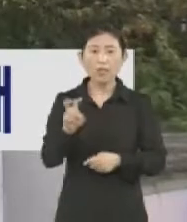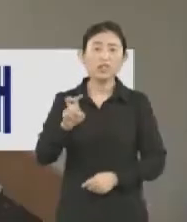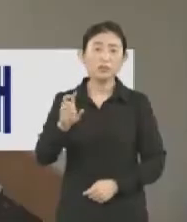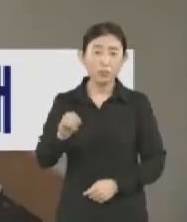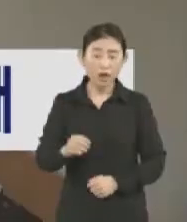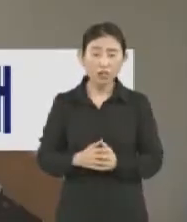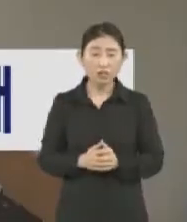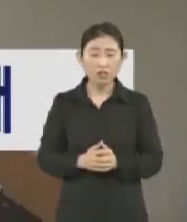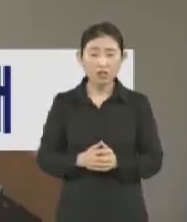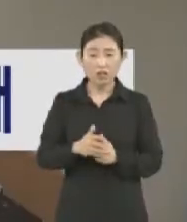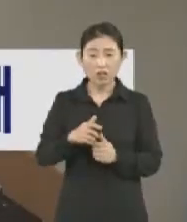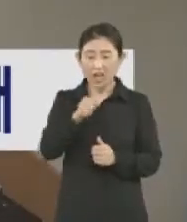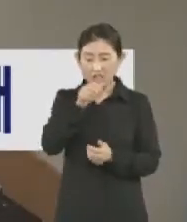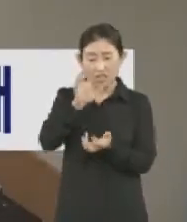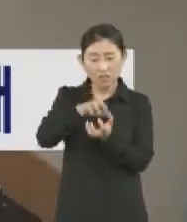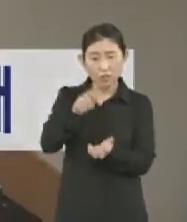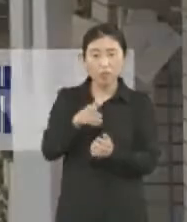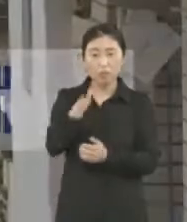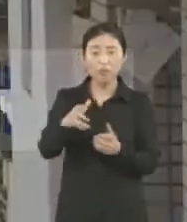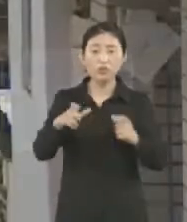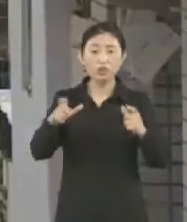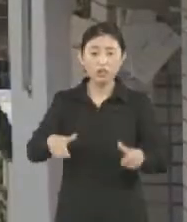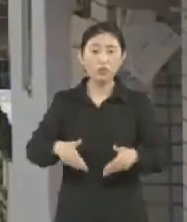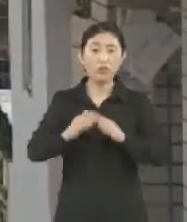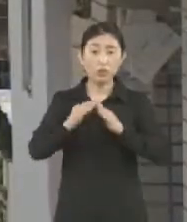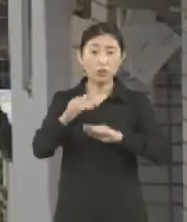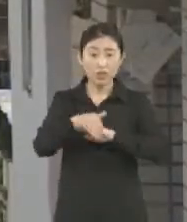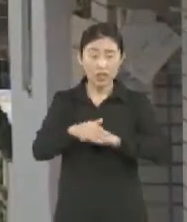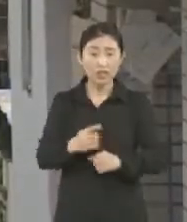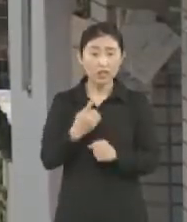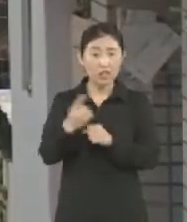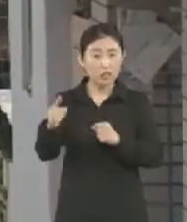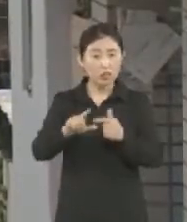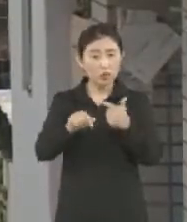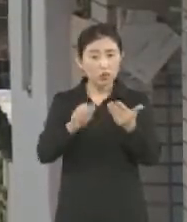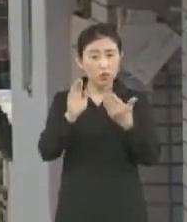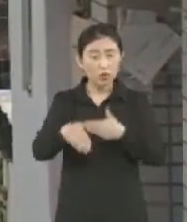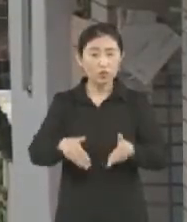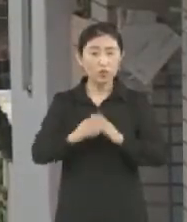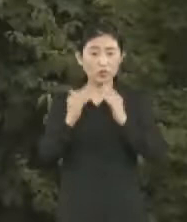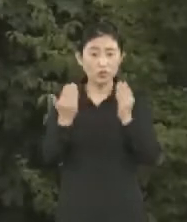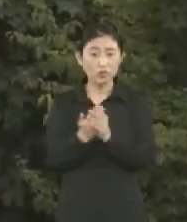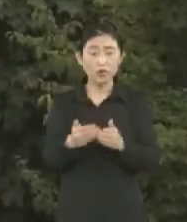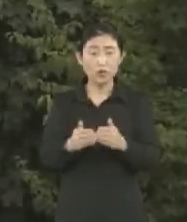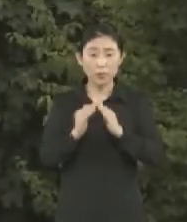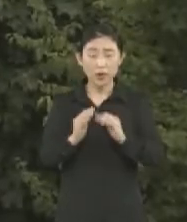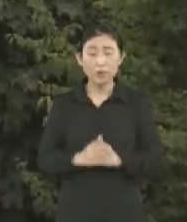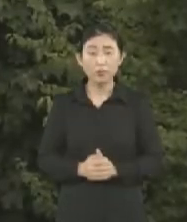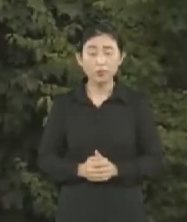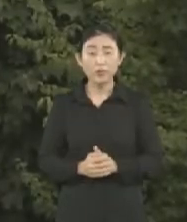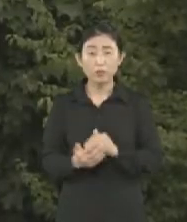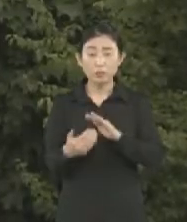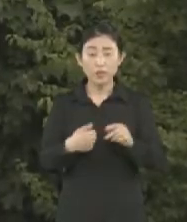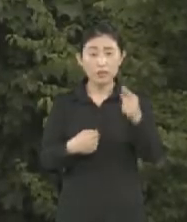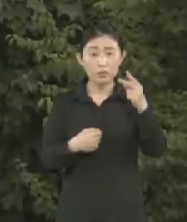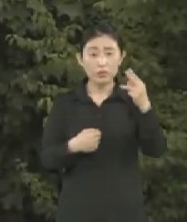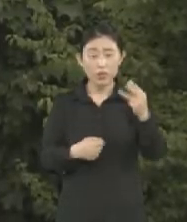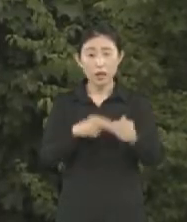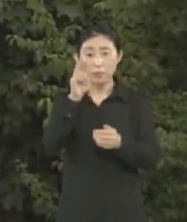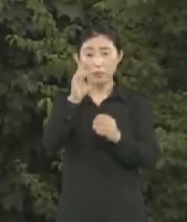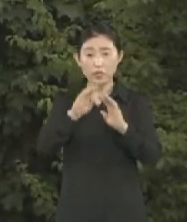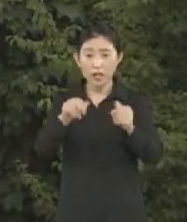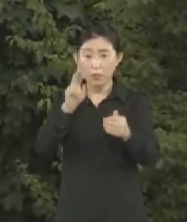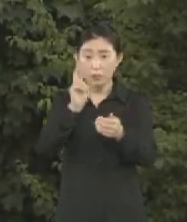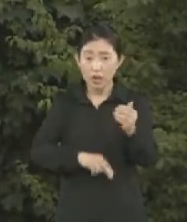미터의 친환경 금형 산업 특화 단지를 조성하는 것으로 내년 하반기 준공 예정이며 앞서 진행된 제 차례 산업